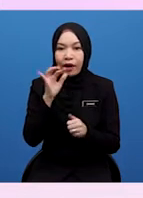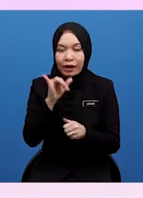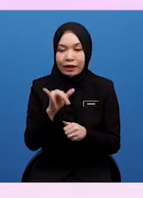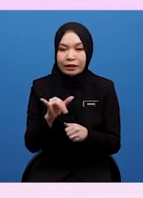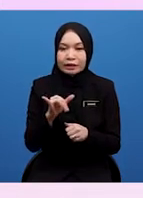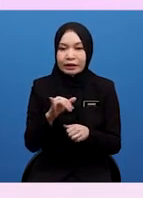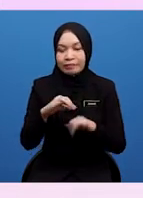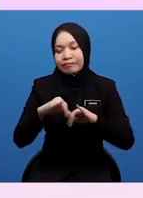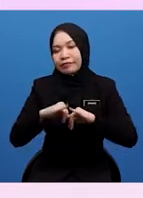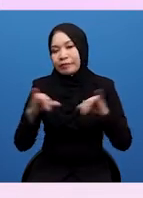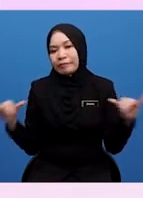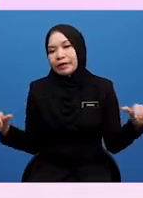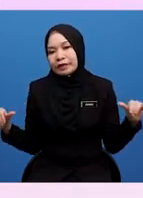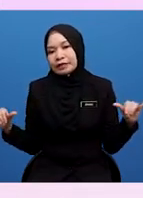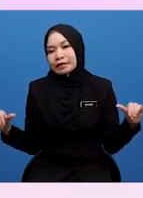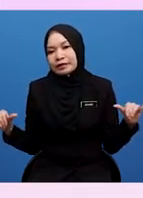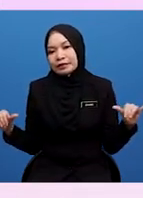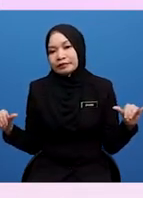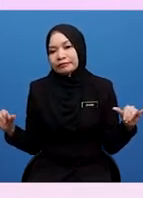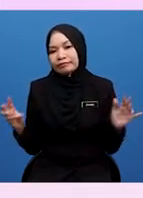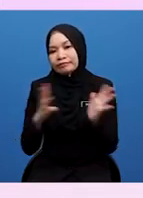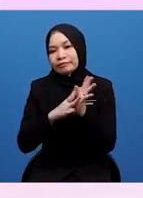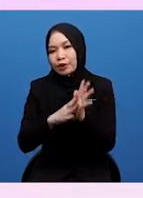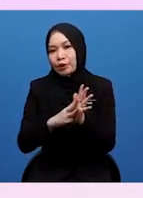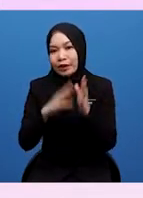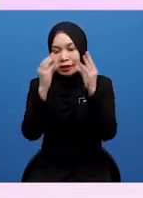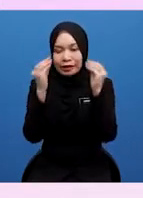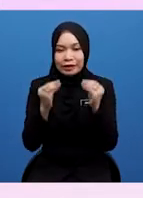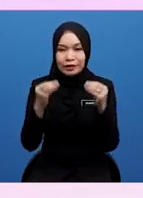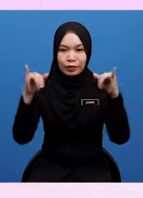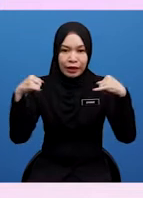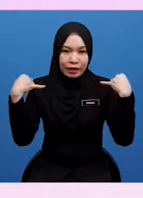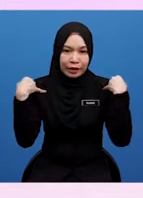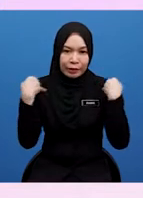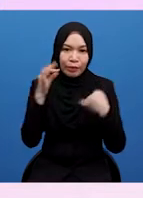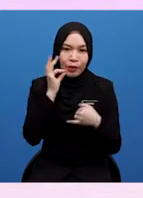juga, mewakili nilai import buah-buahan yang berbeza.